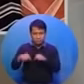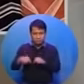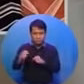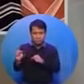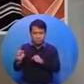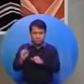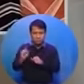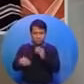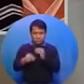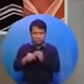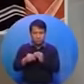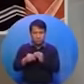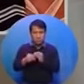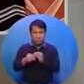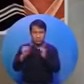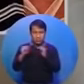posibleng